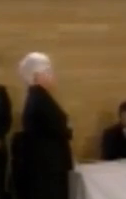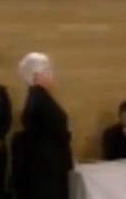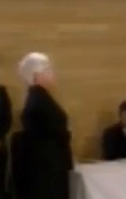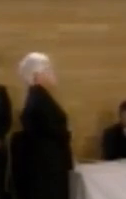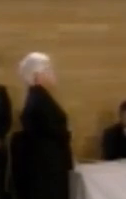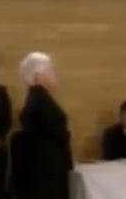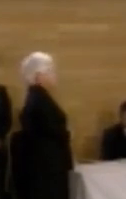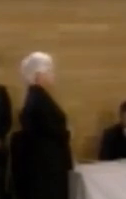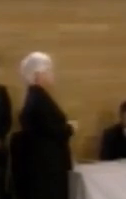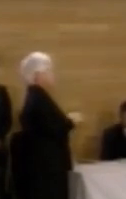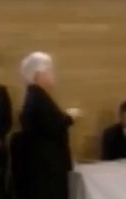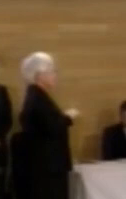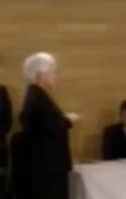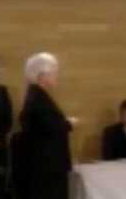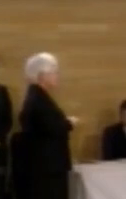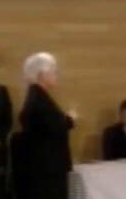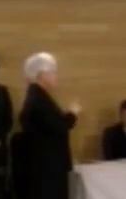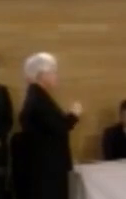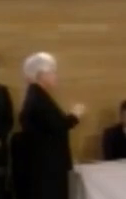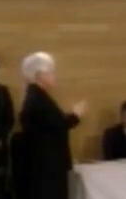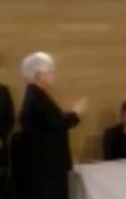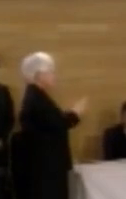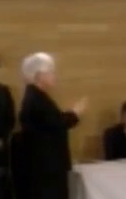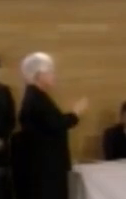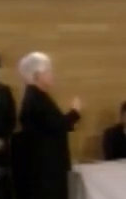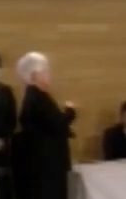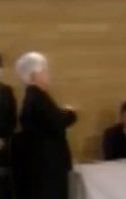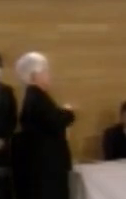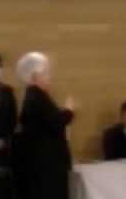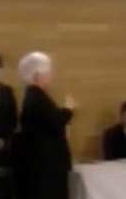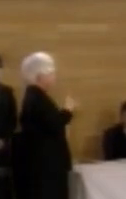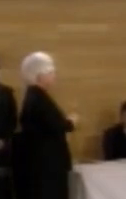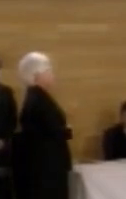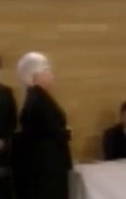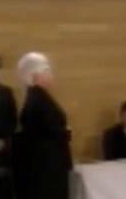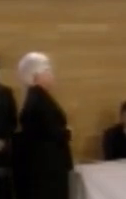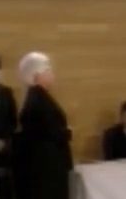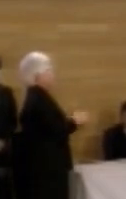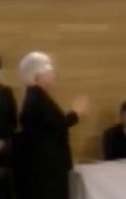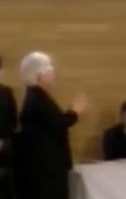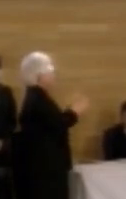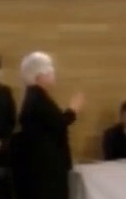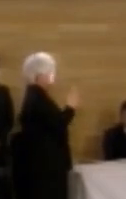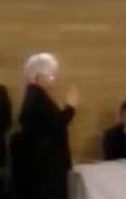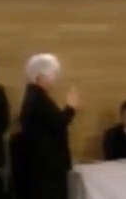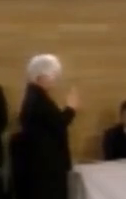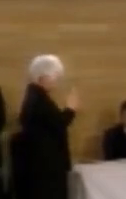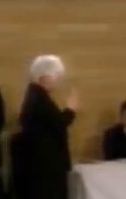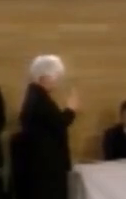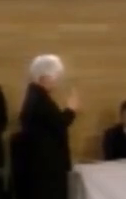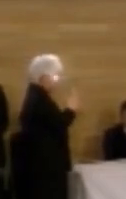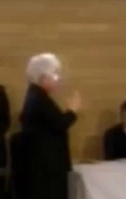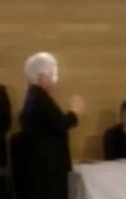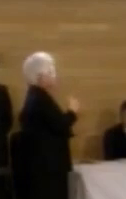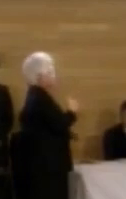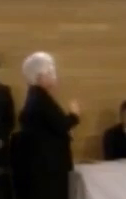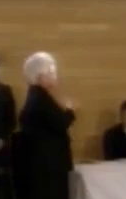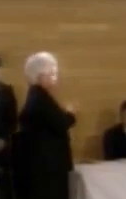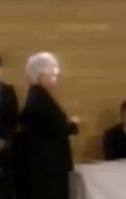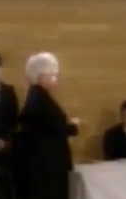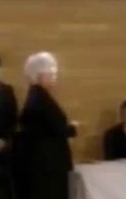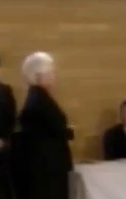安らかならんことを改めてお祈り申し上げますととも